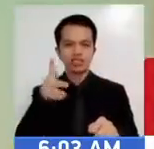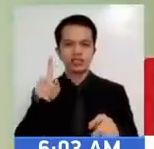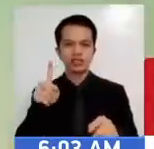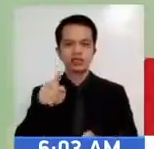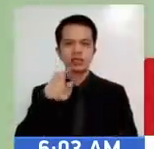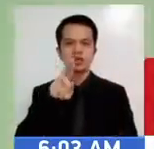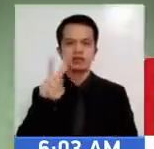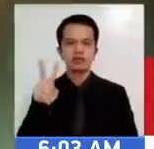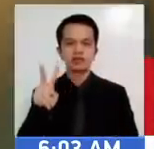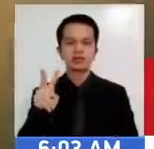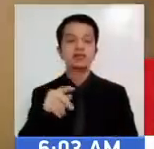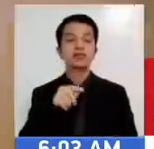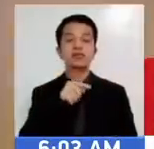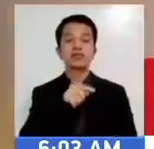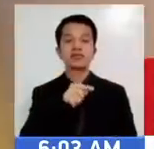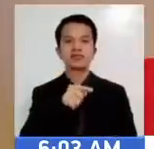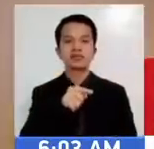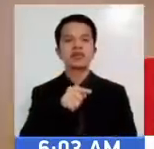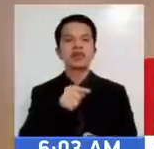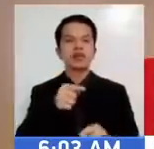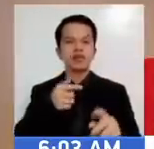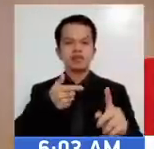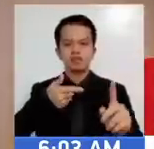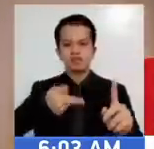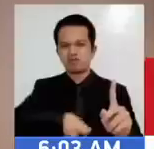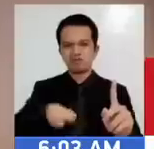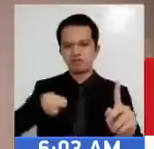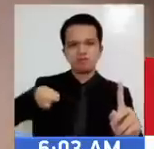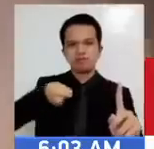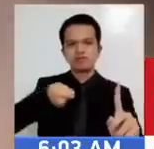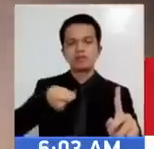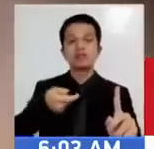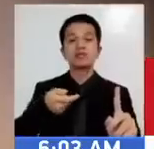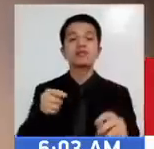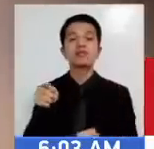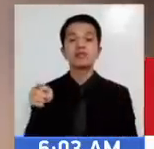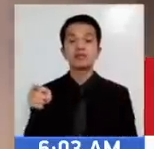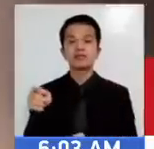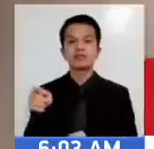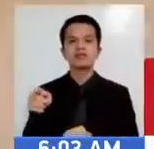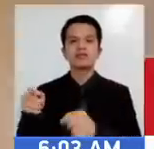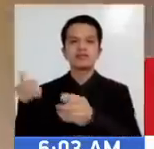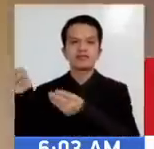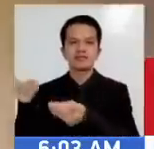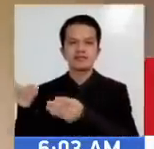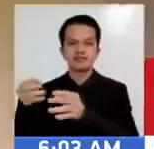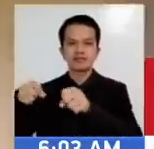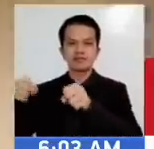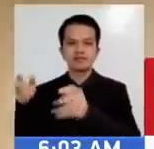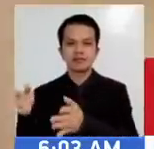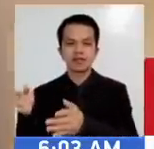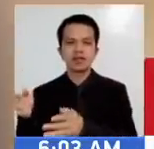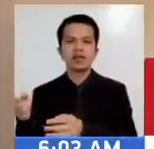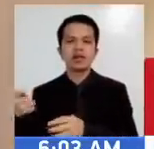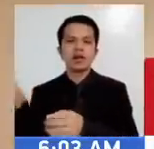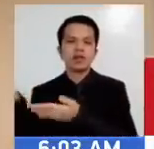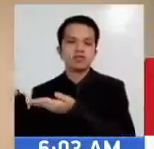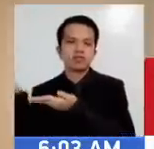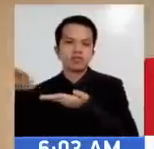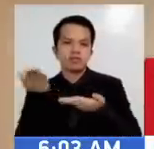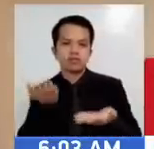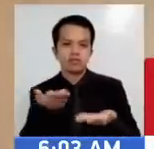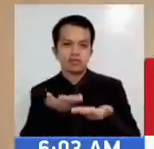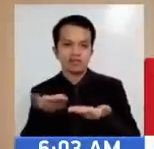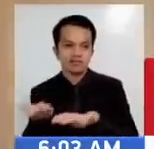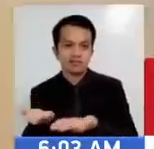matapos umanong mang hold up. Si De La Cruz nang hold up umano ng delivery rider na nagdala sa kanya ng in-order niyang item. Positibo siyang